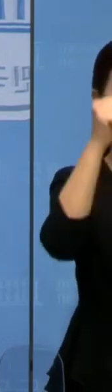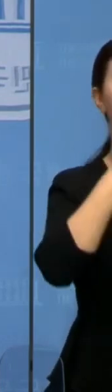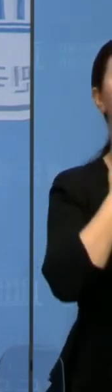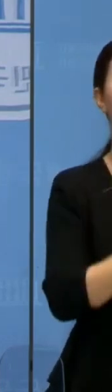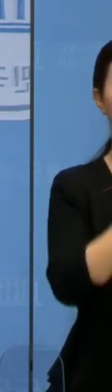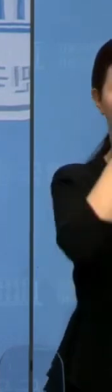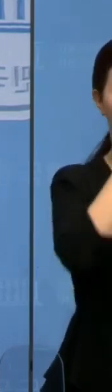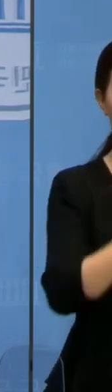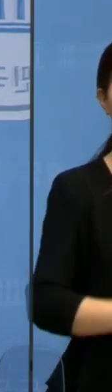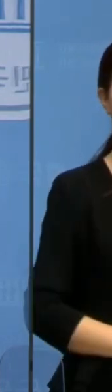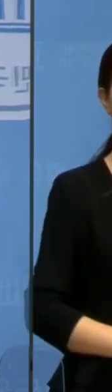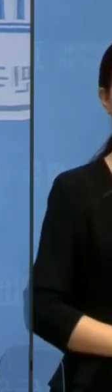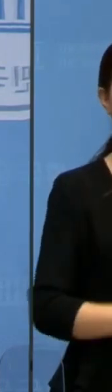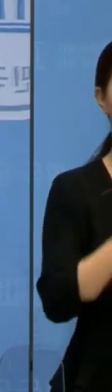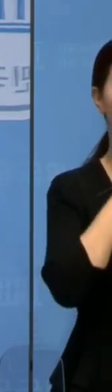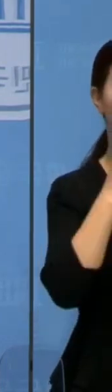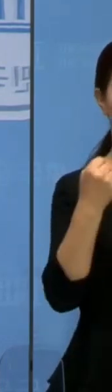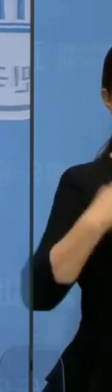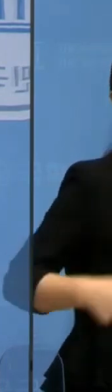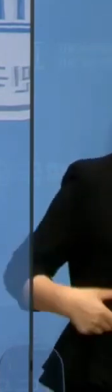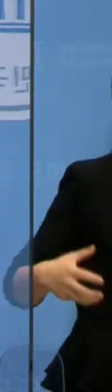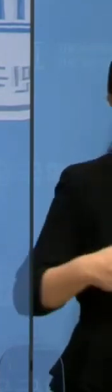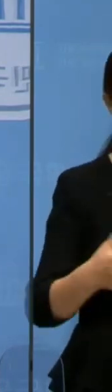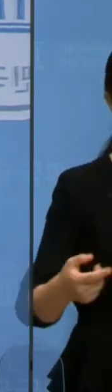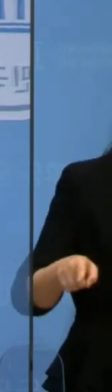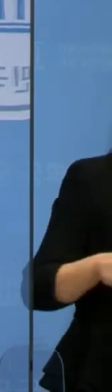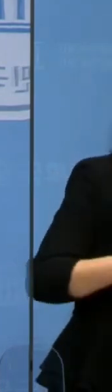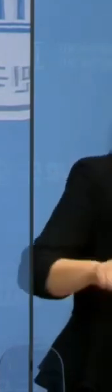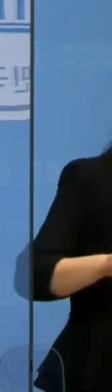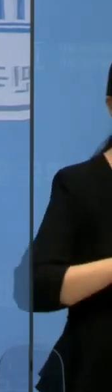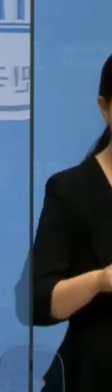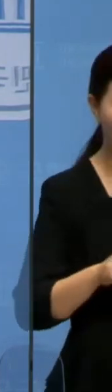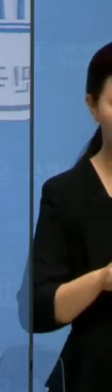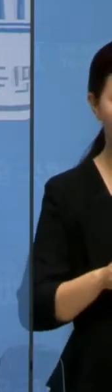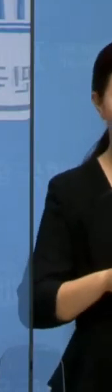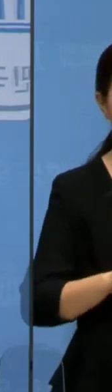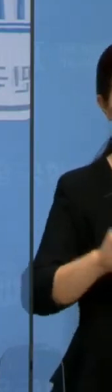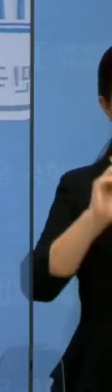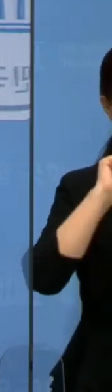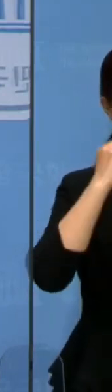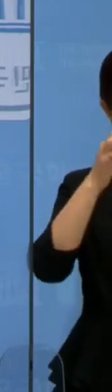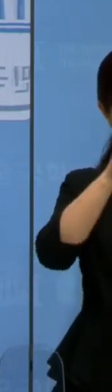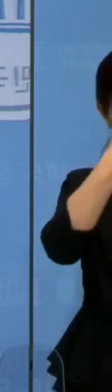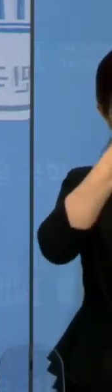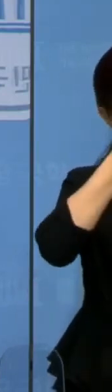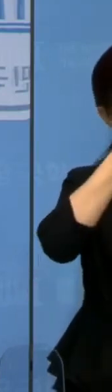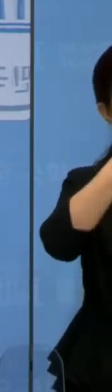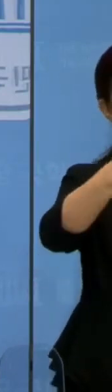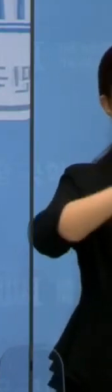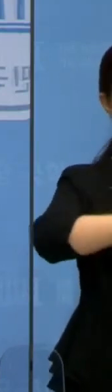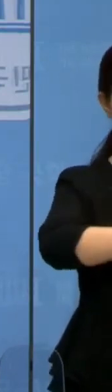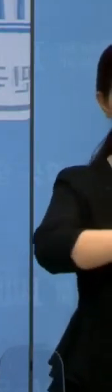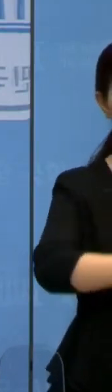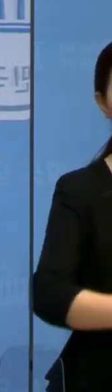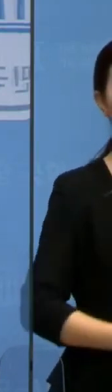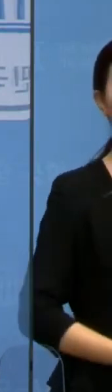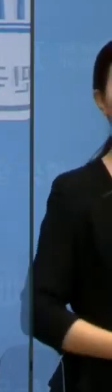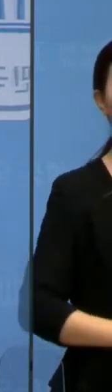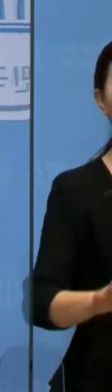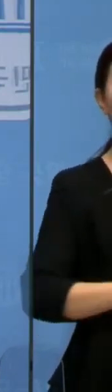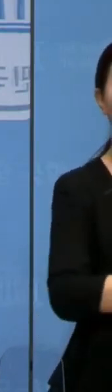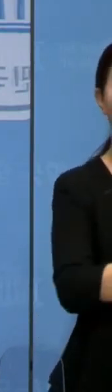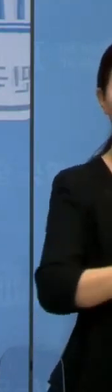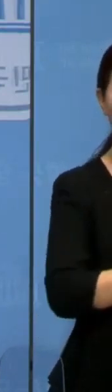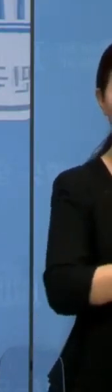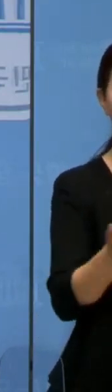환상적인 팀플레이를 펼쳐 보이겠습니다. 사랑하는 당원 동지 여러분,